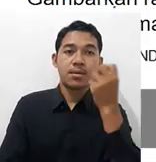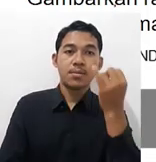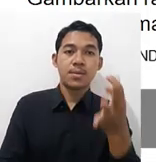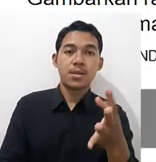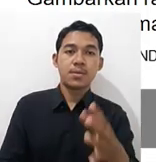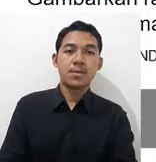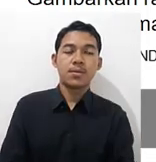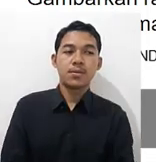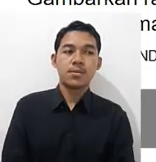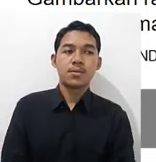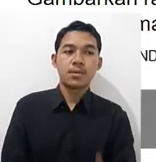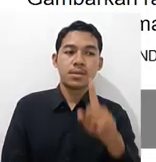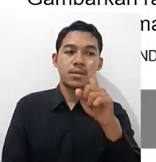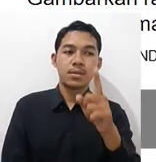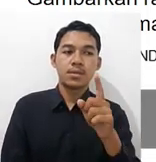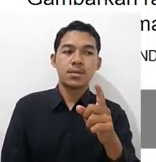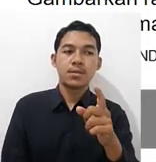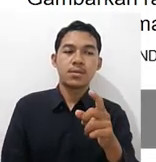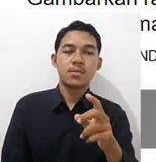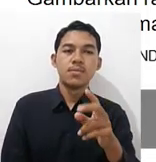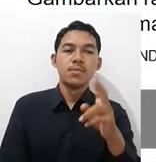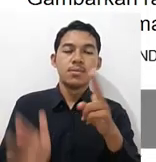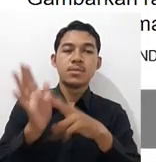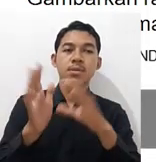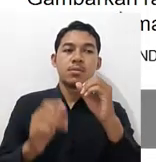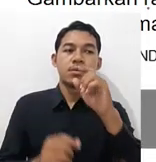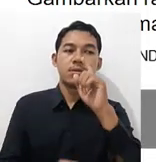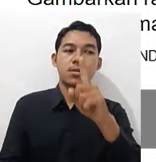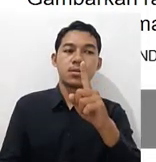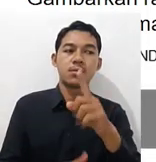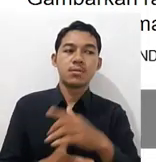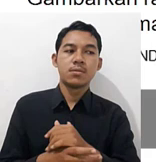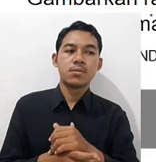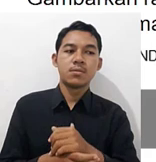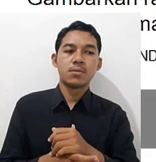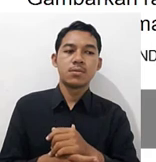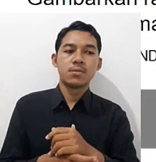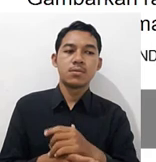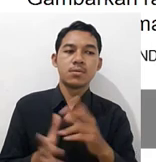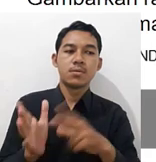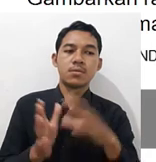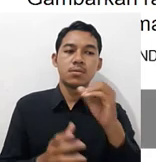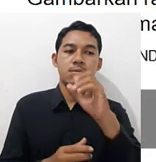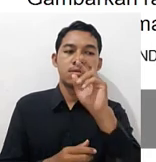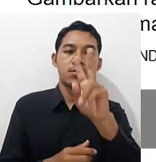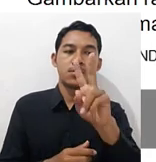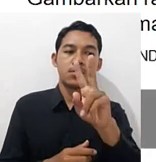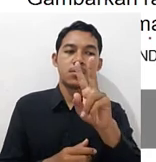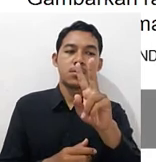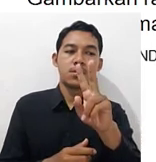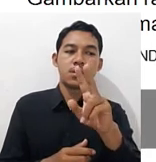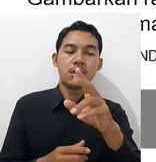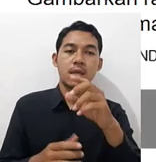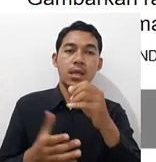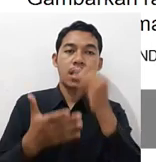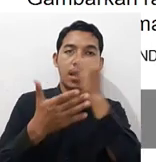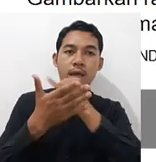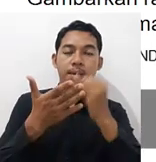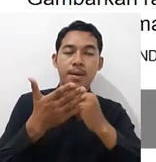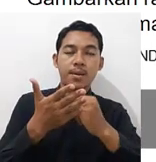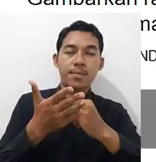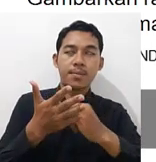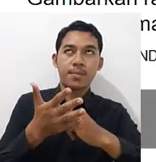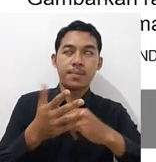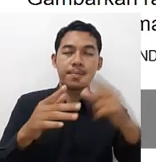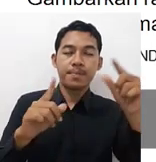Nah ini yang nomor 1 ya, nomor 1. Nah selanjutnya nomor 2, gambarkan rangkaian gerbang logika pada persamaan bawah ini, dimana